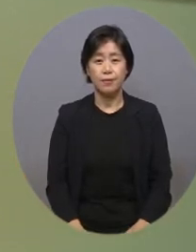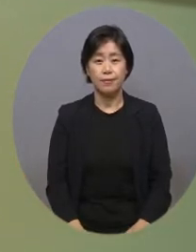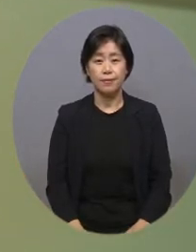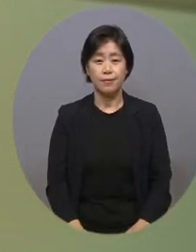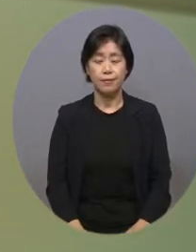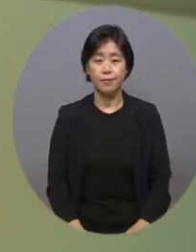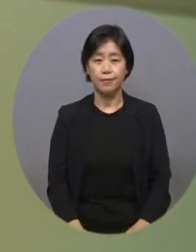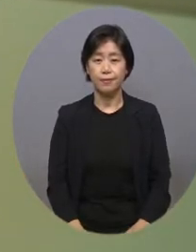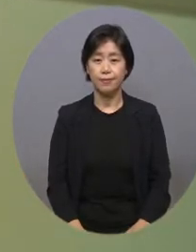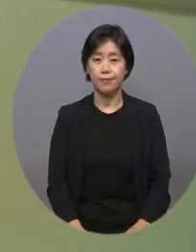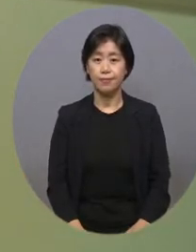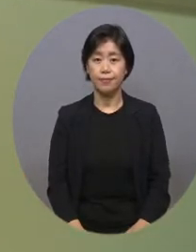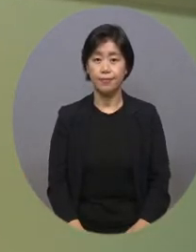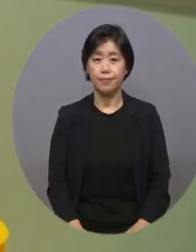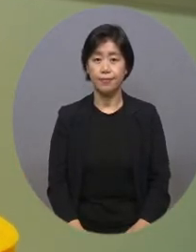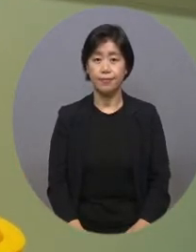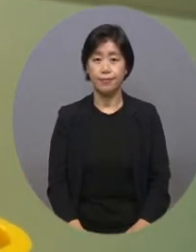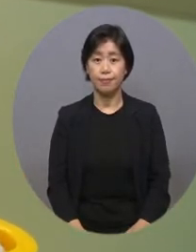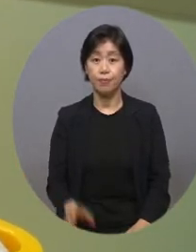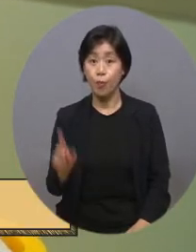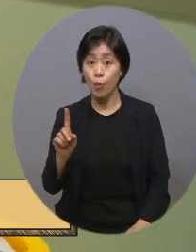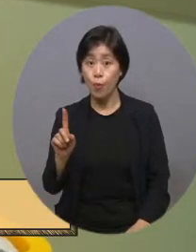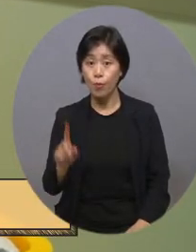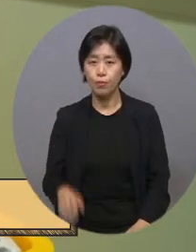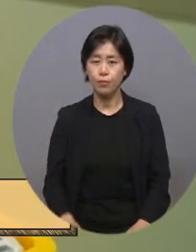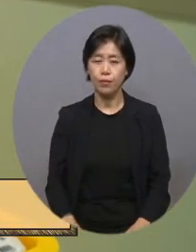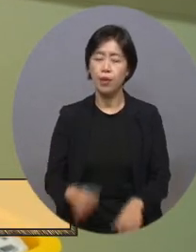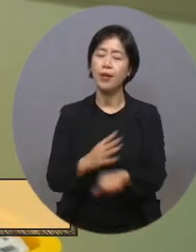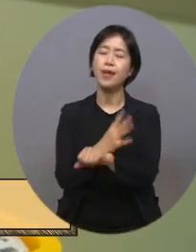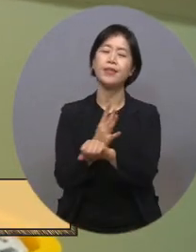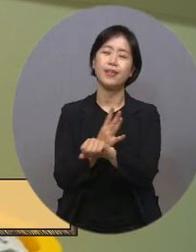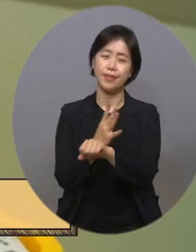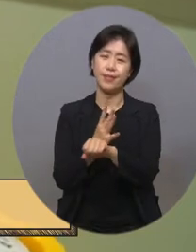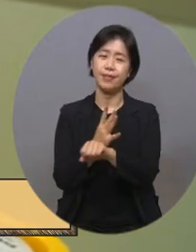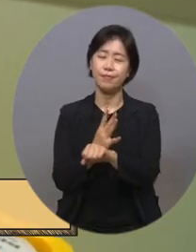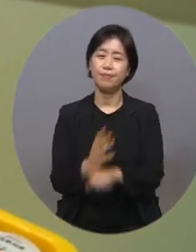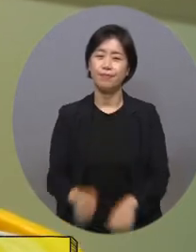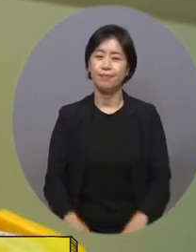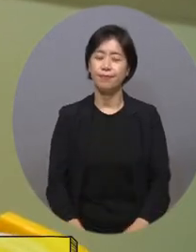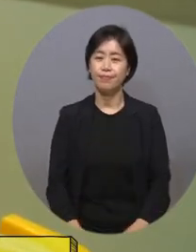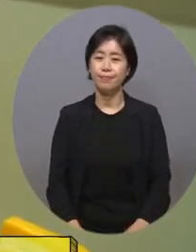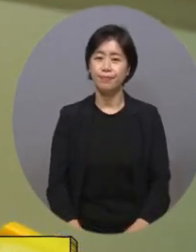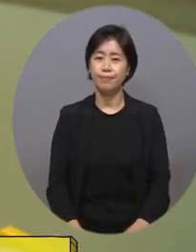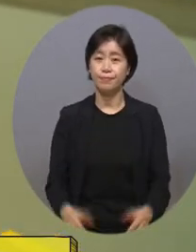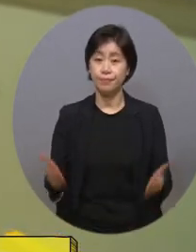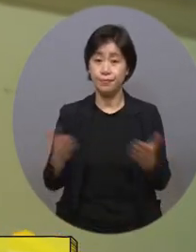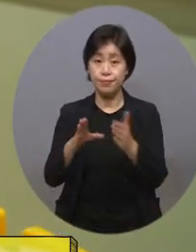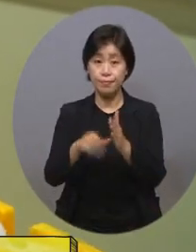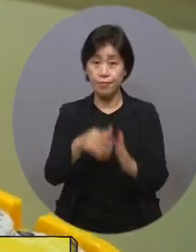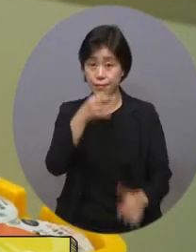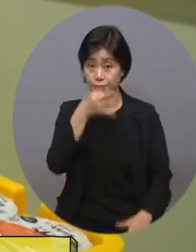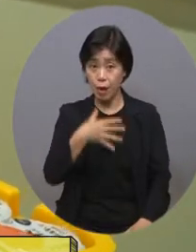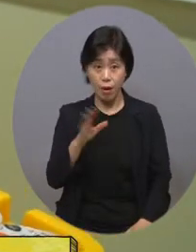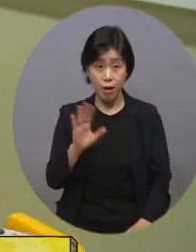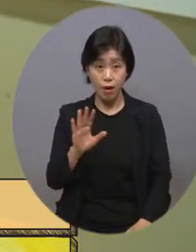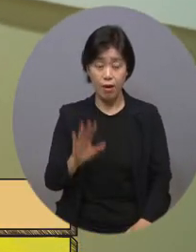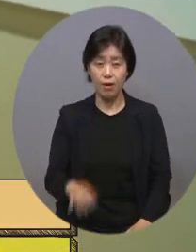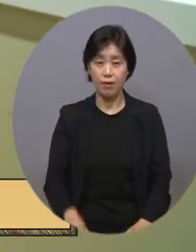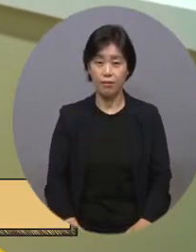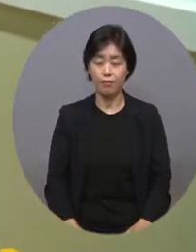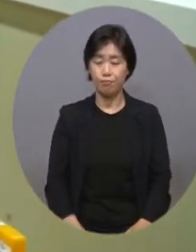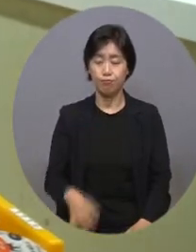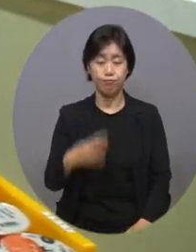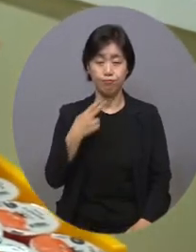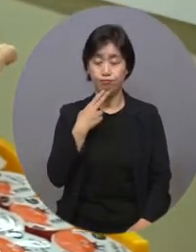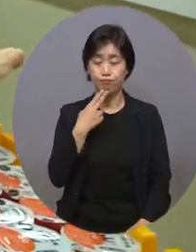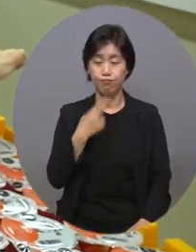네 시간. 네 시간. 일을 하시는데 힘드시진 않으시고요?